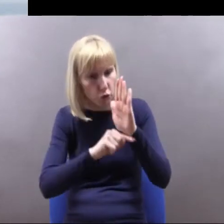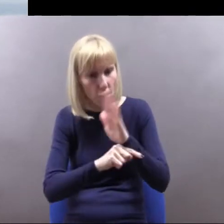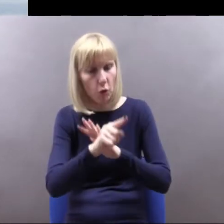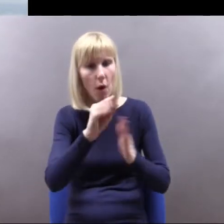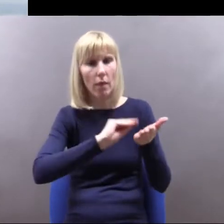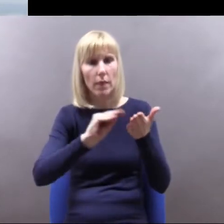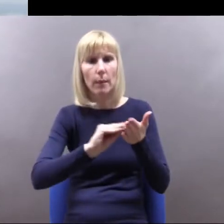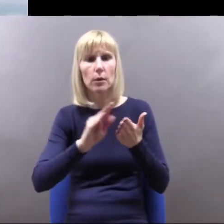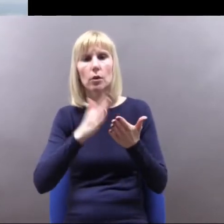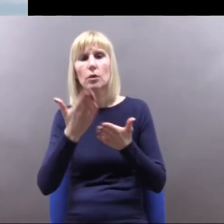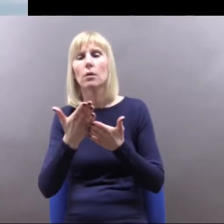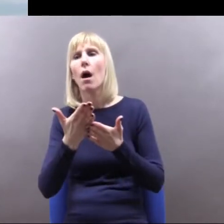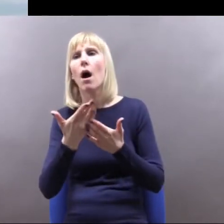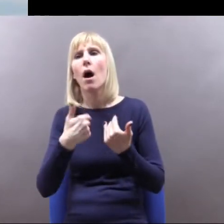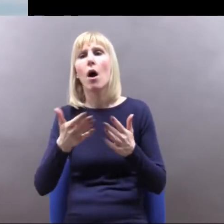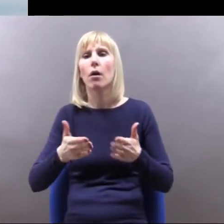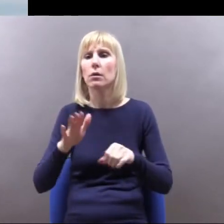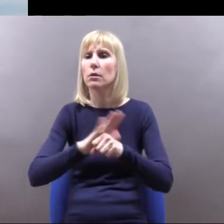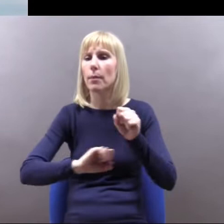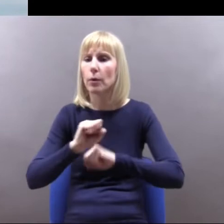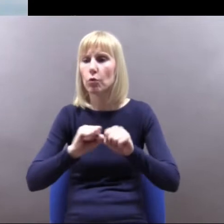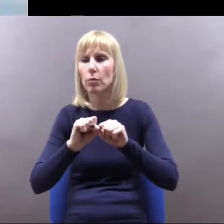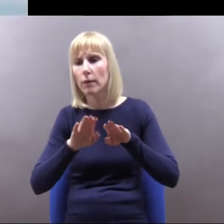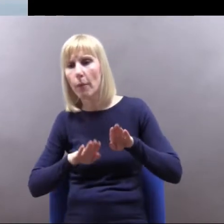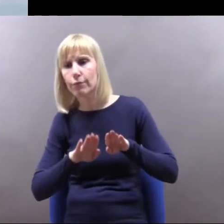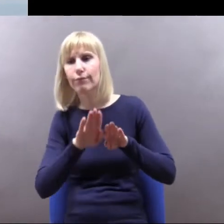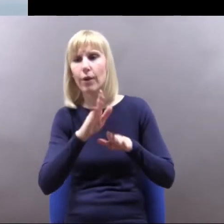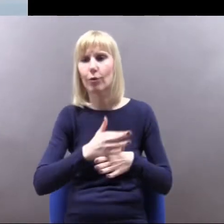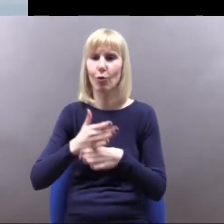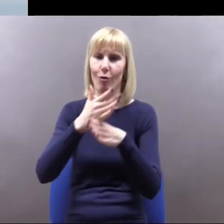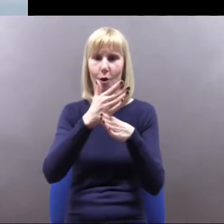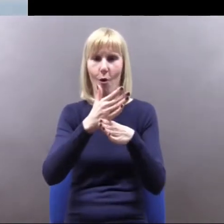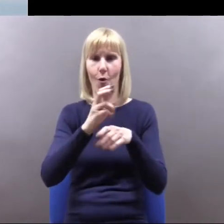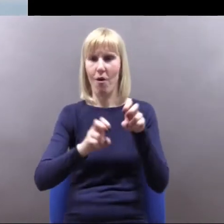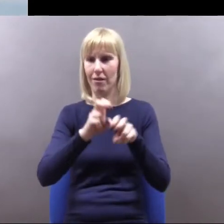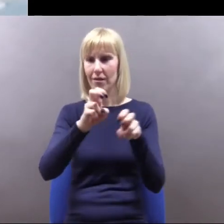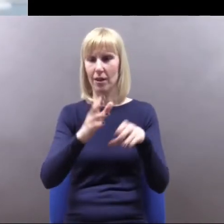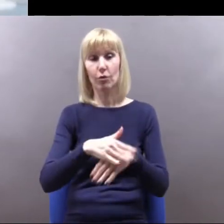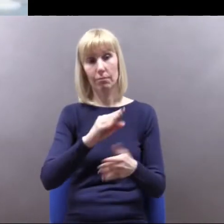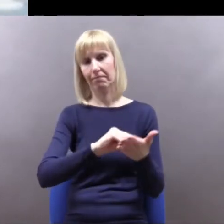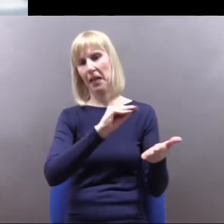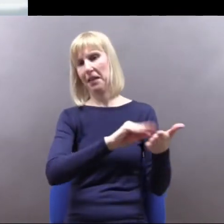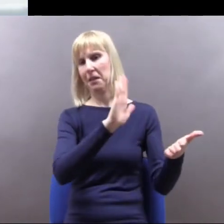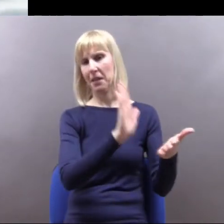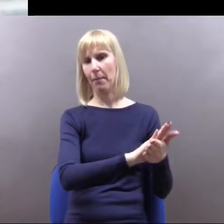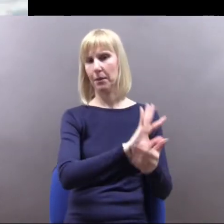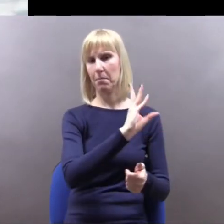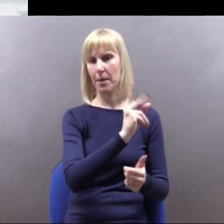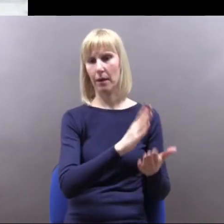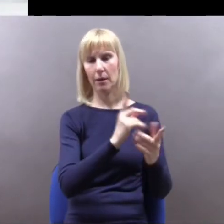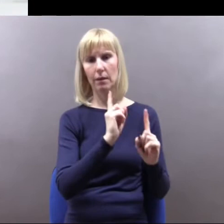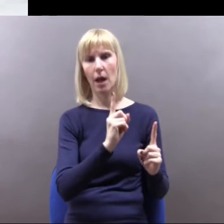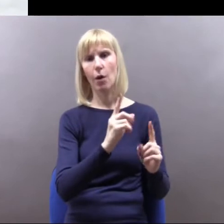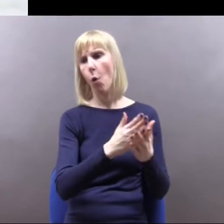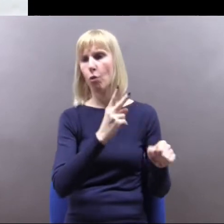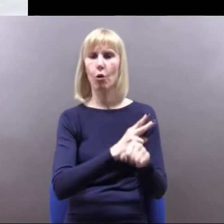temat dostępności budynku na pewno. Jeśli ktoś przyjdzie kogoś zapytać, czy macie dostępny budynek, tak